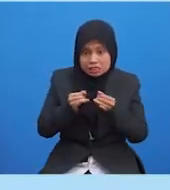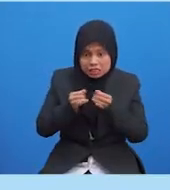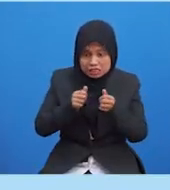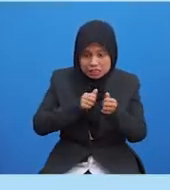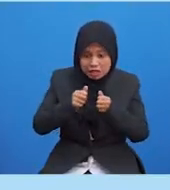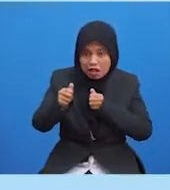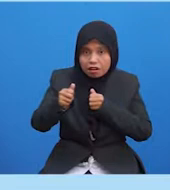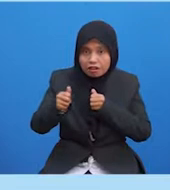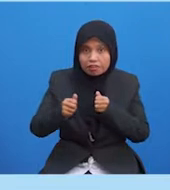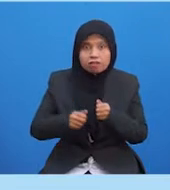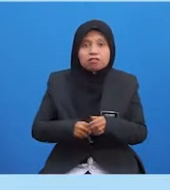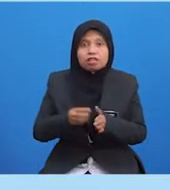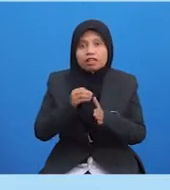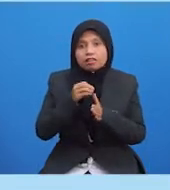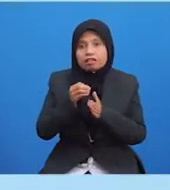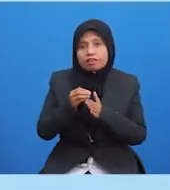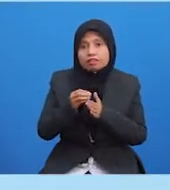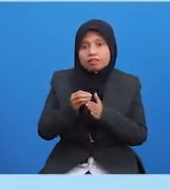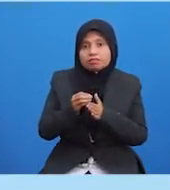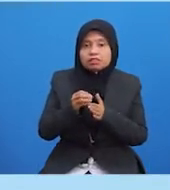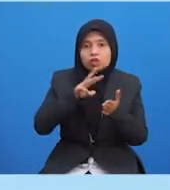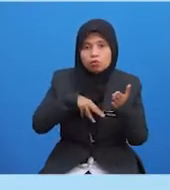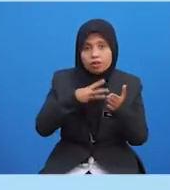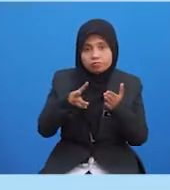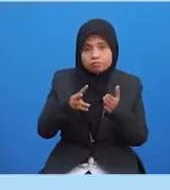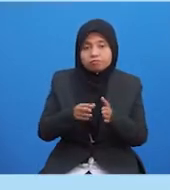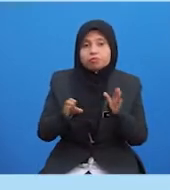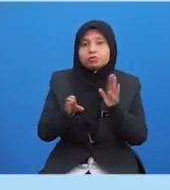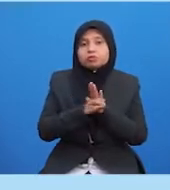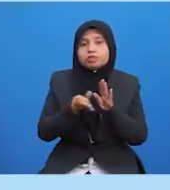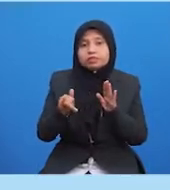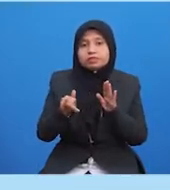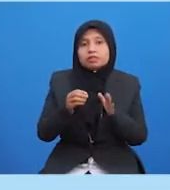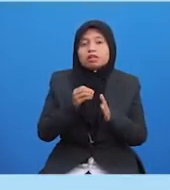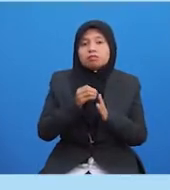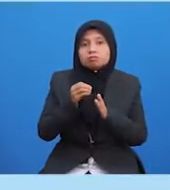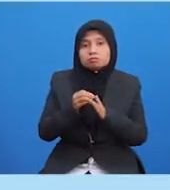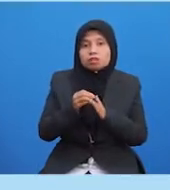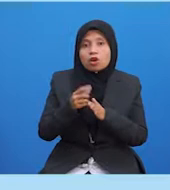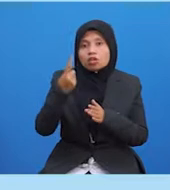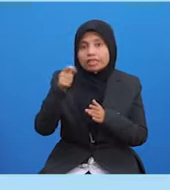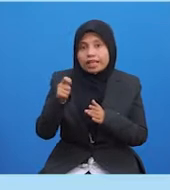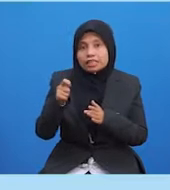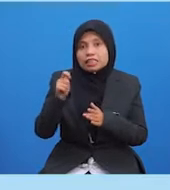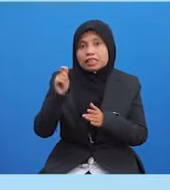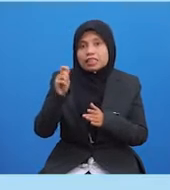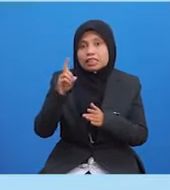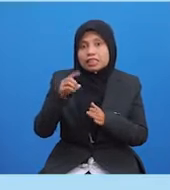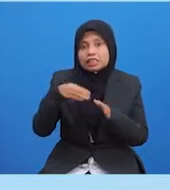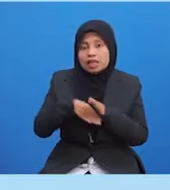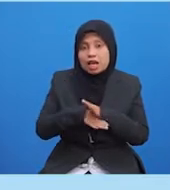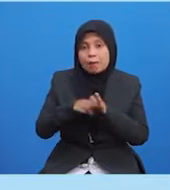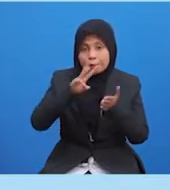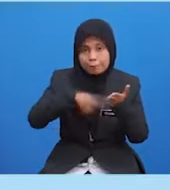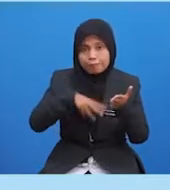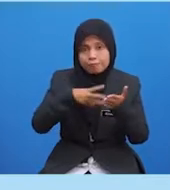medan dalam tabel. Jarak di antara medan atau tag TD dalam